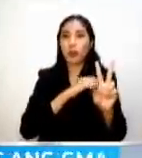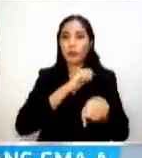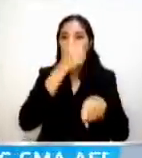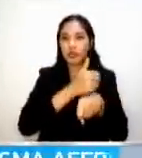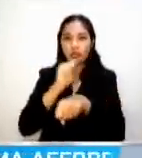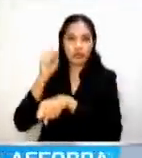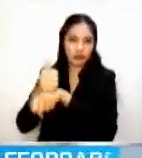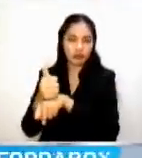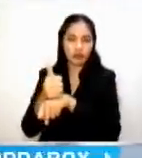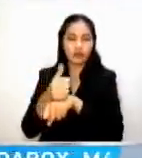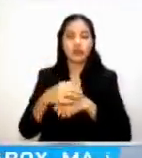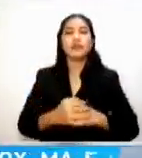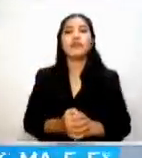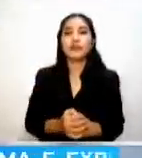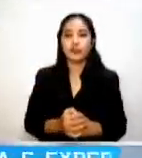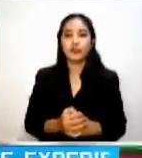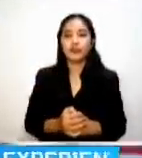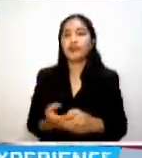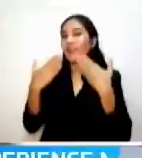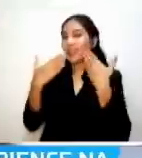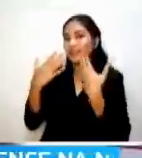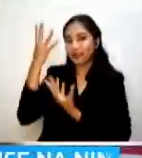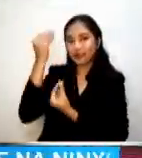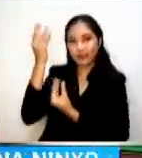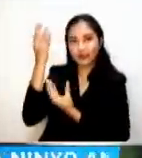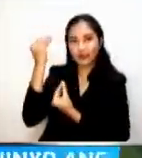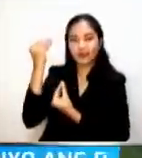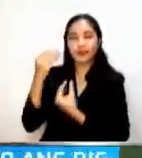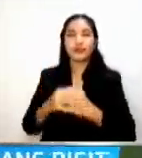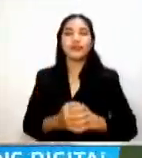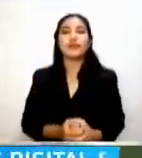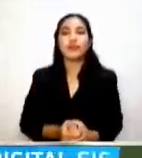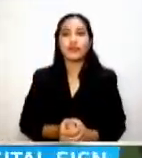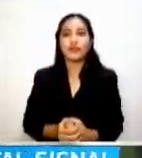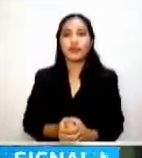maraming salamat sa yung update sa amin. Mark Makalalad ng Super Radio DZBB.